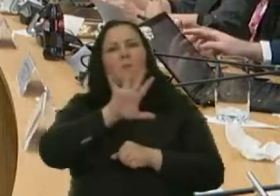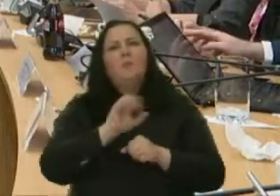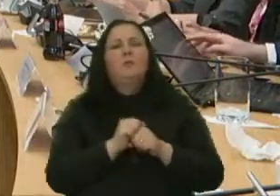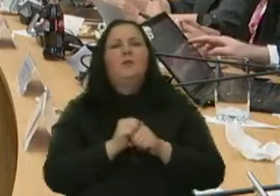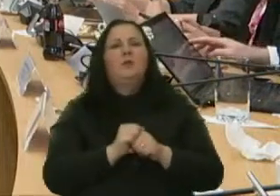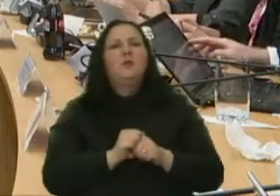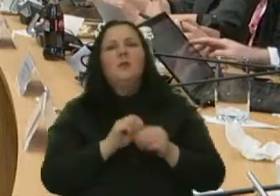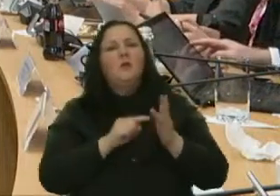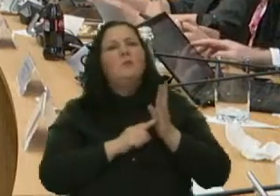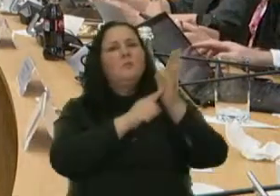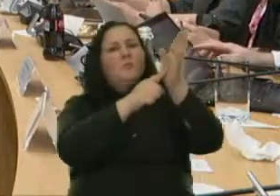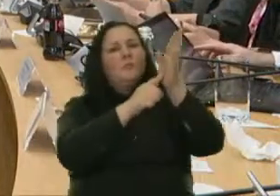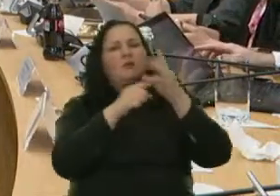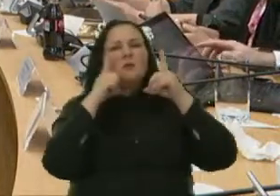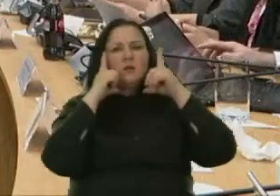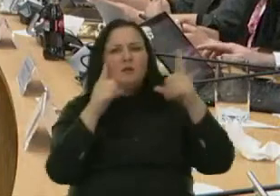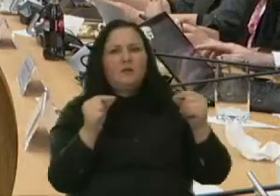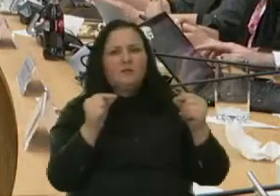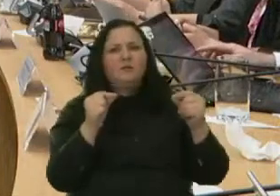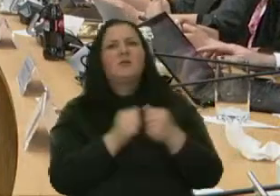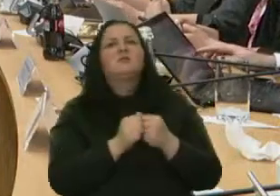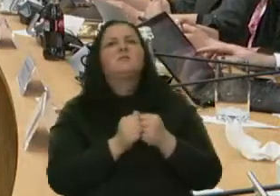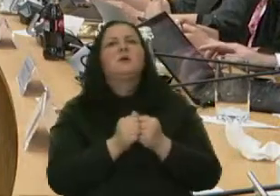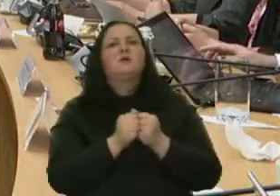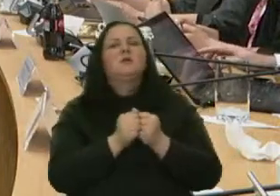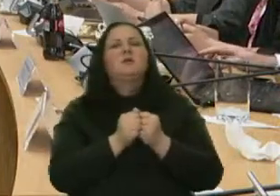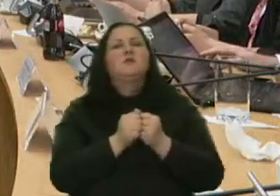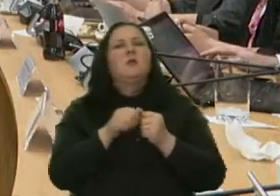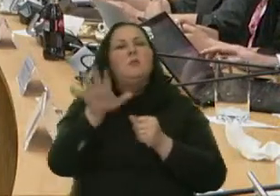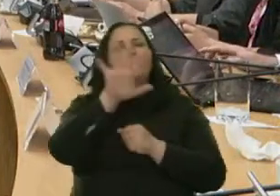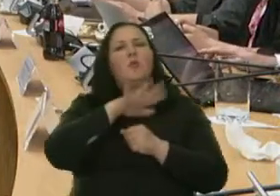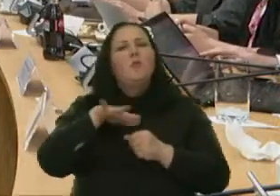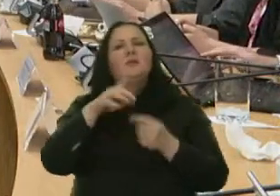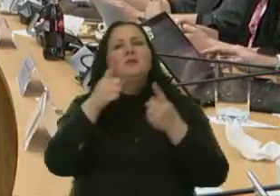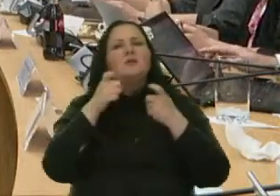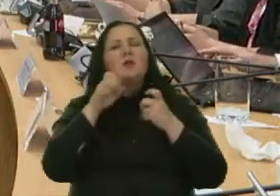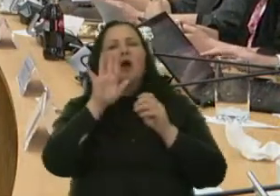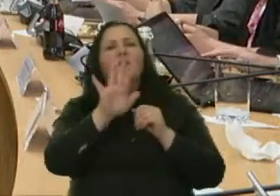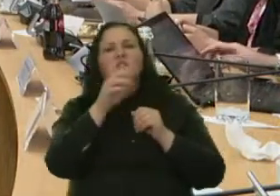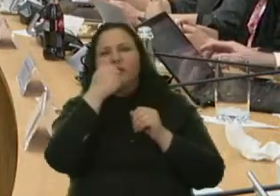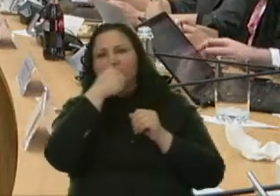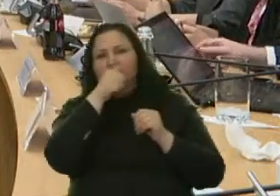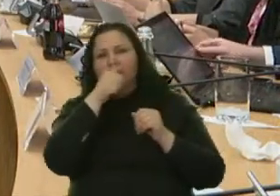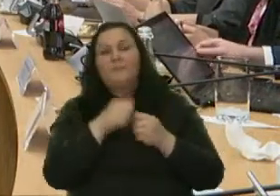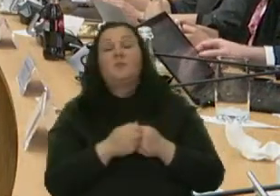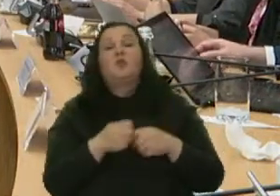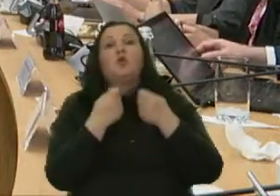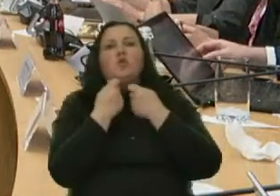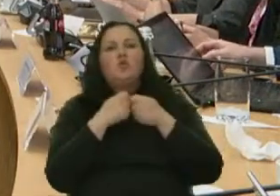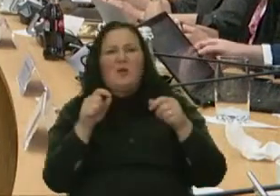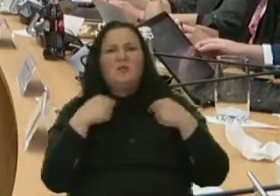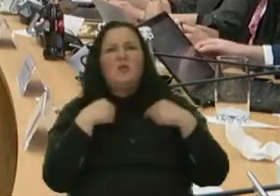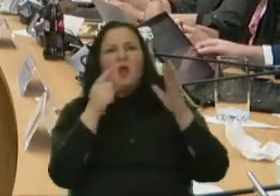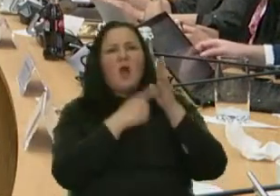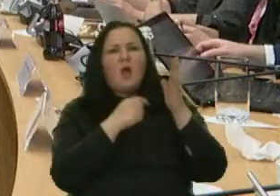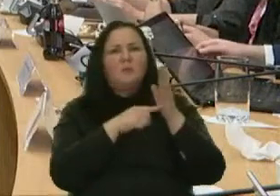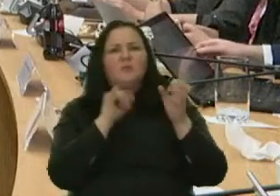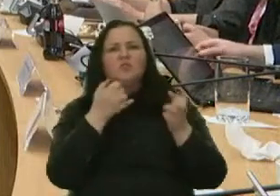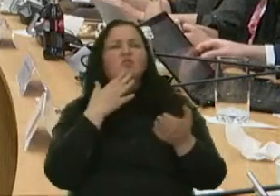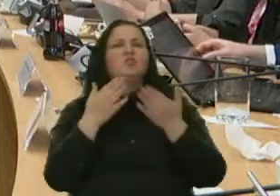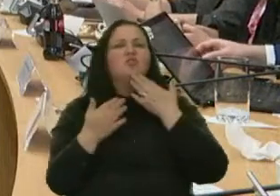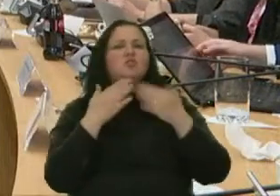rezultatului dezbaterii publice din acea zi toate acestea le am solicitat și în